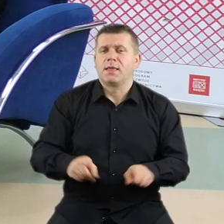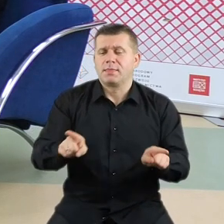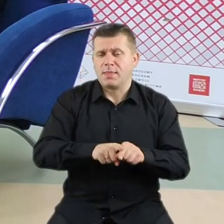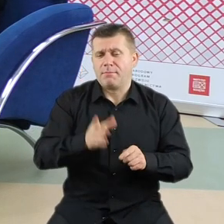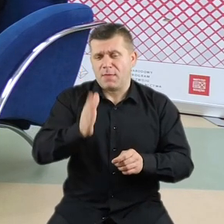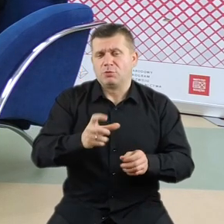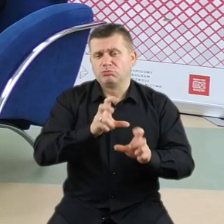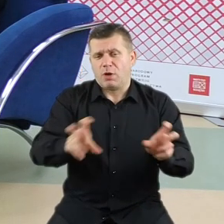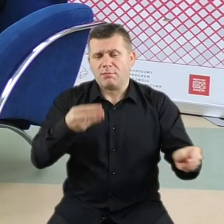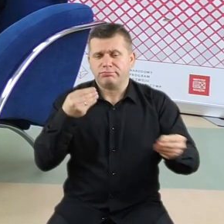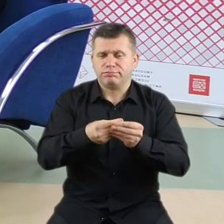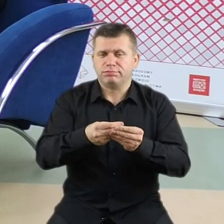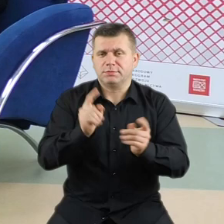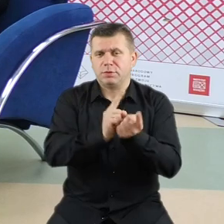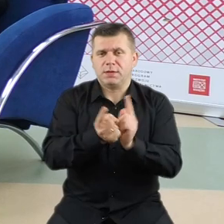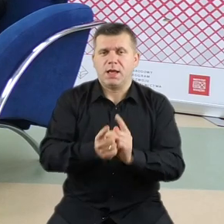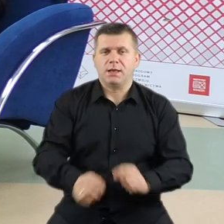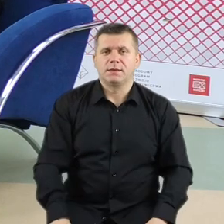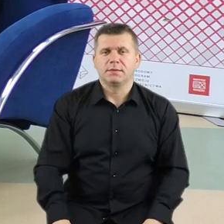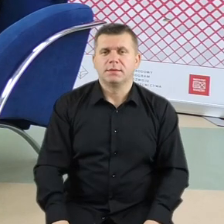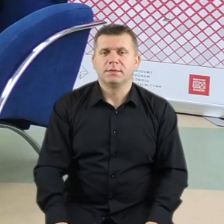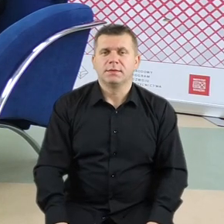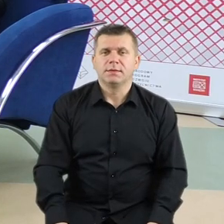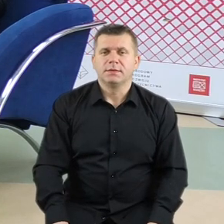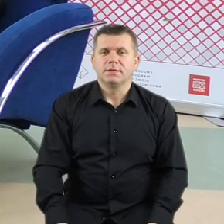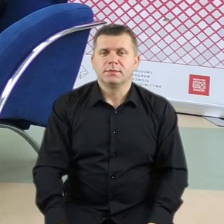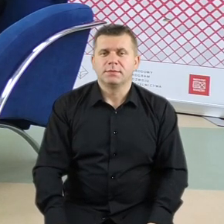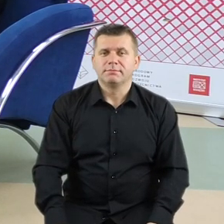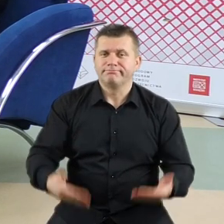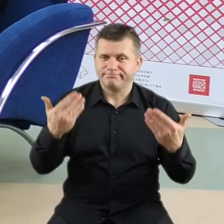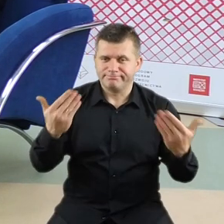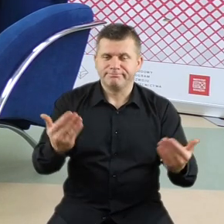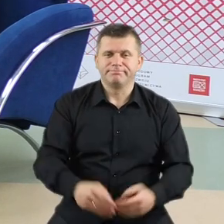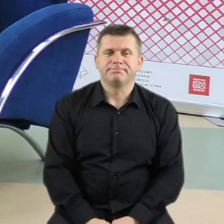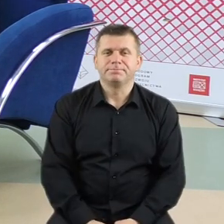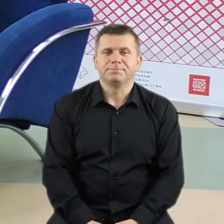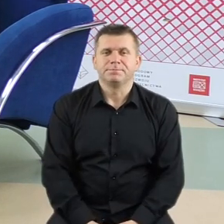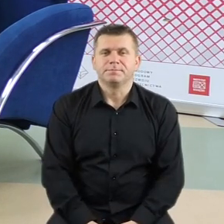też na to czas pod koniec spotkania. Magdo. Małgosiu.